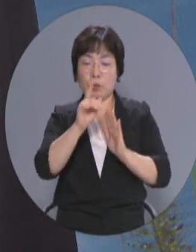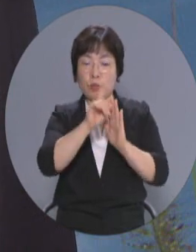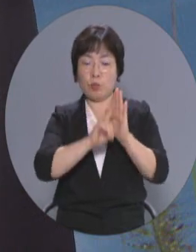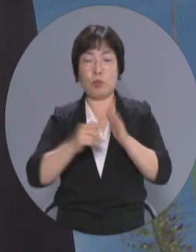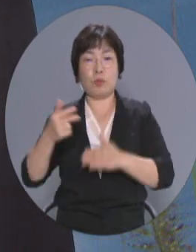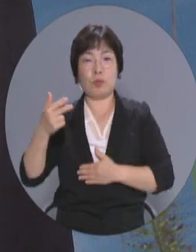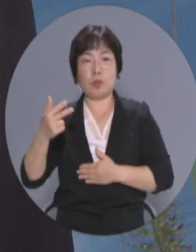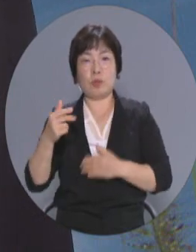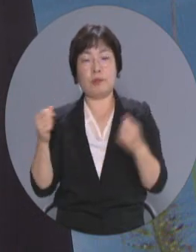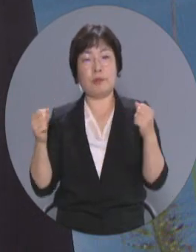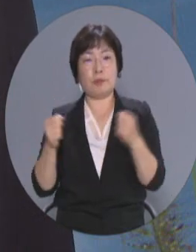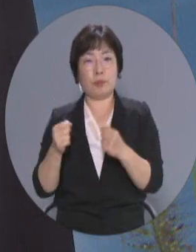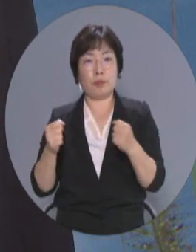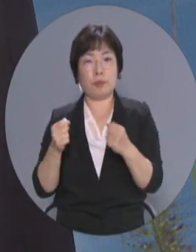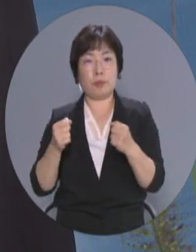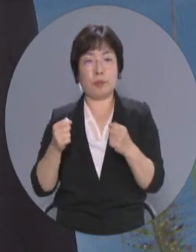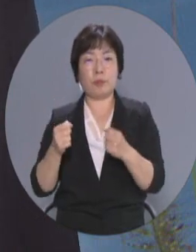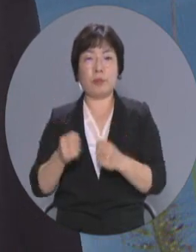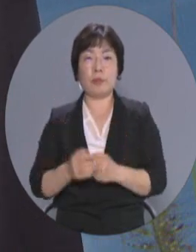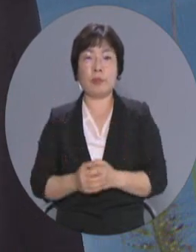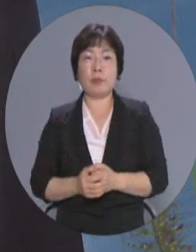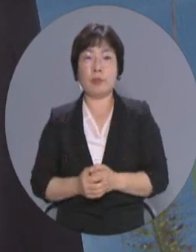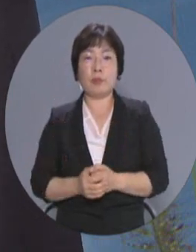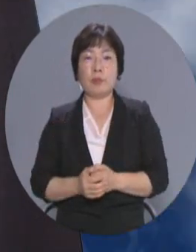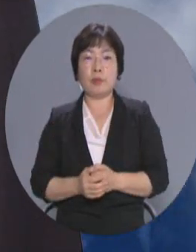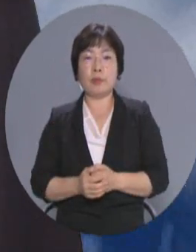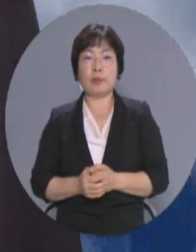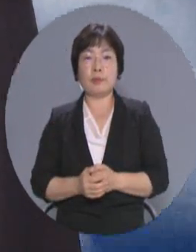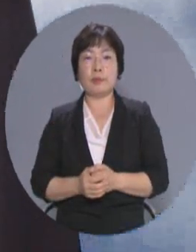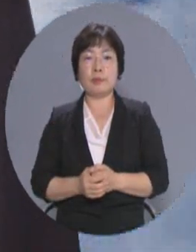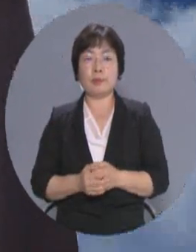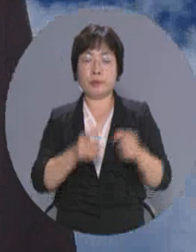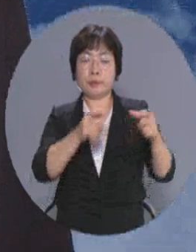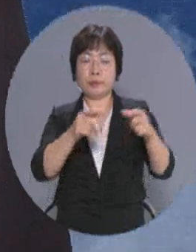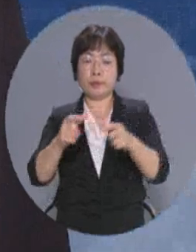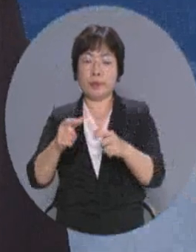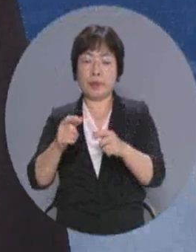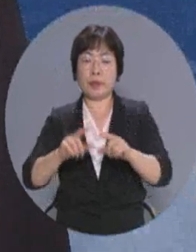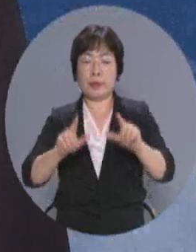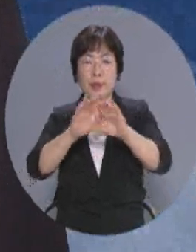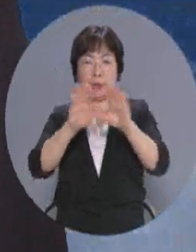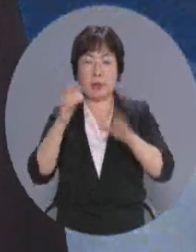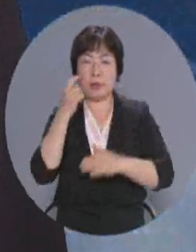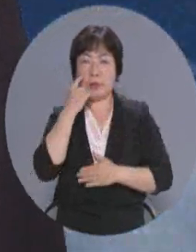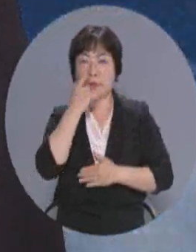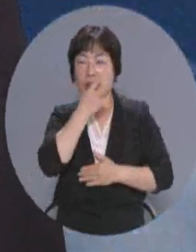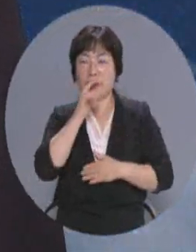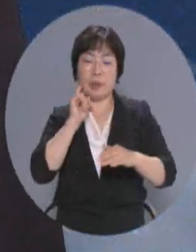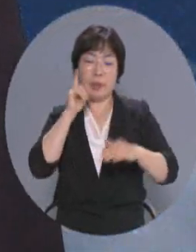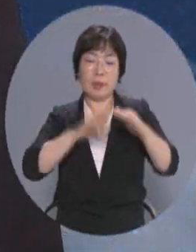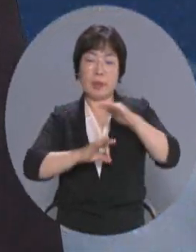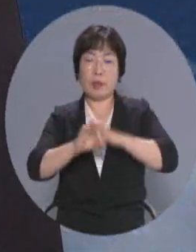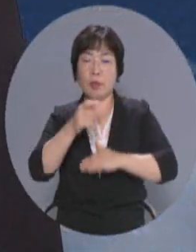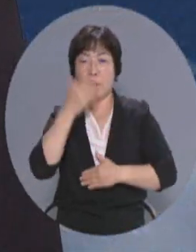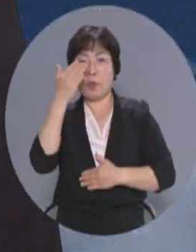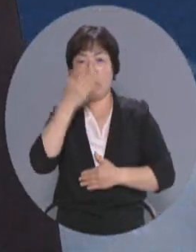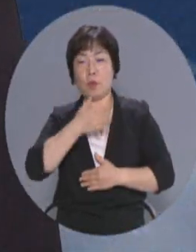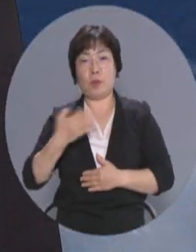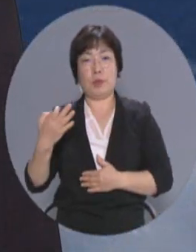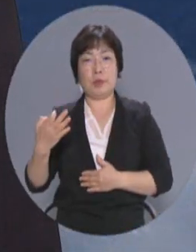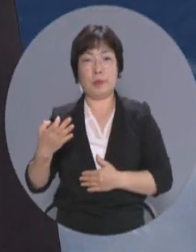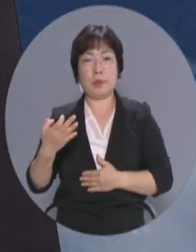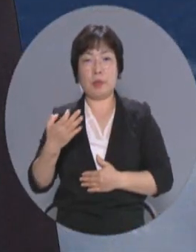내려가면서 초겨울 추위가 느껴지겠습니다 자세한 지역별 기온 보겠습니다 내일 아침 기온은 여수가